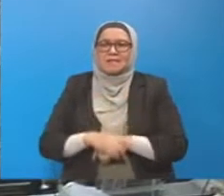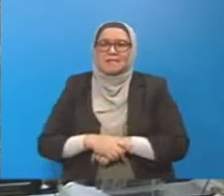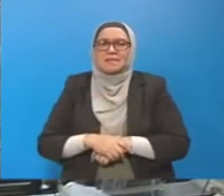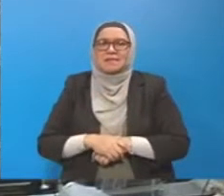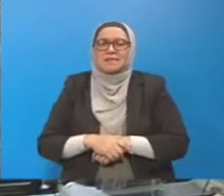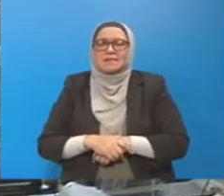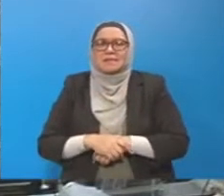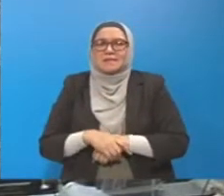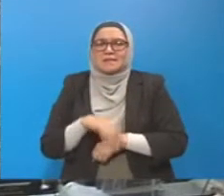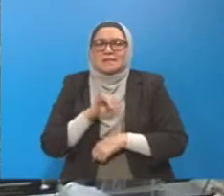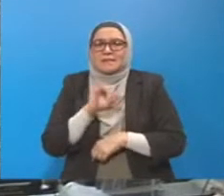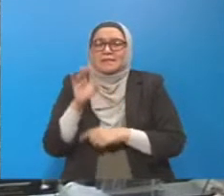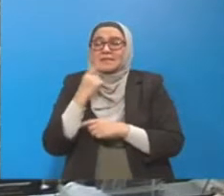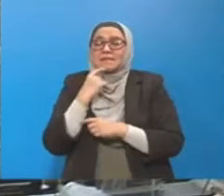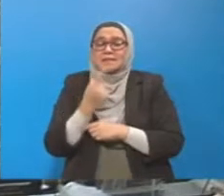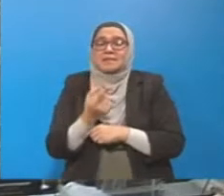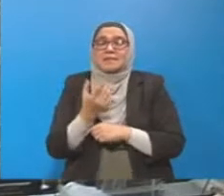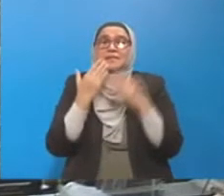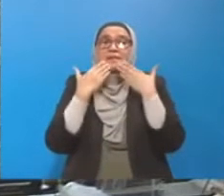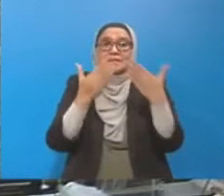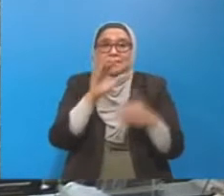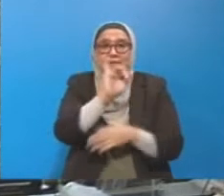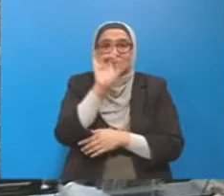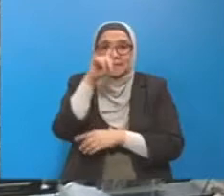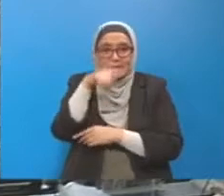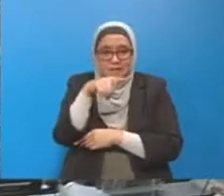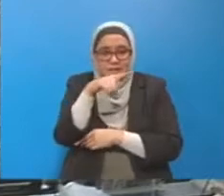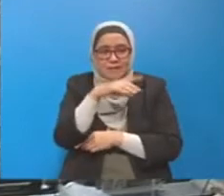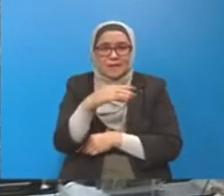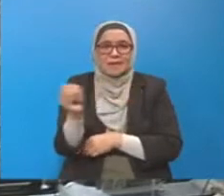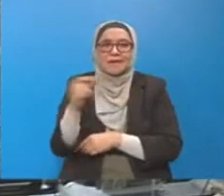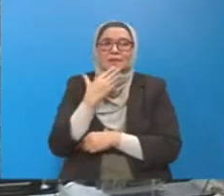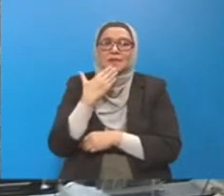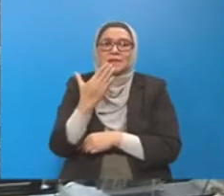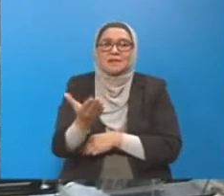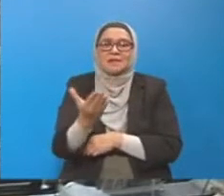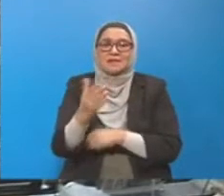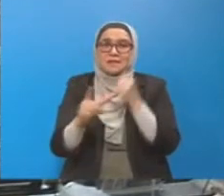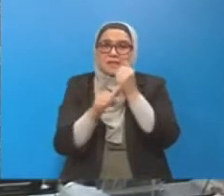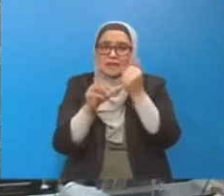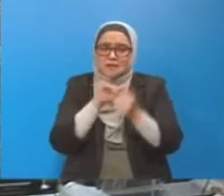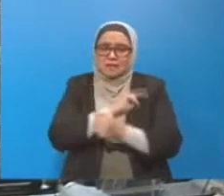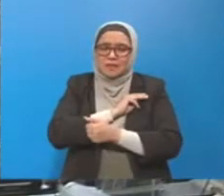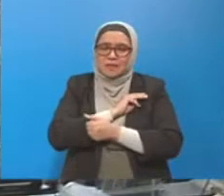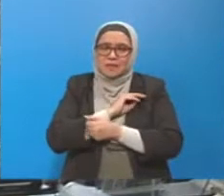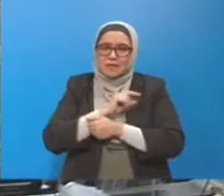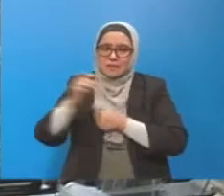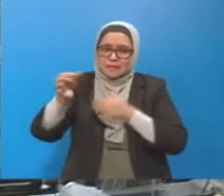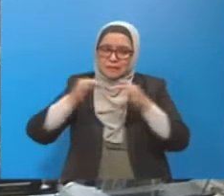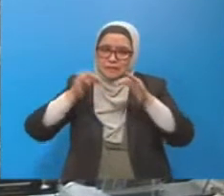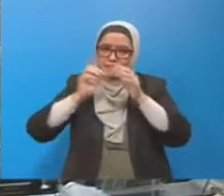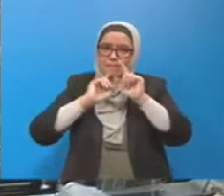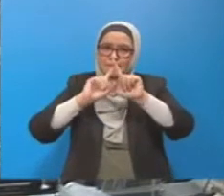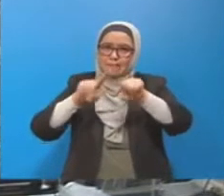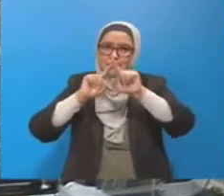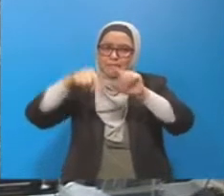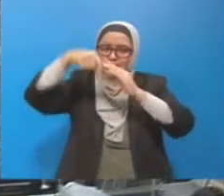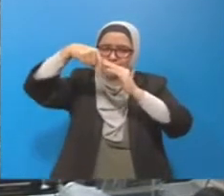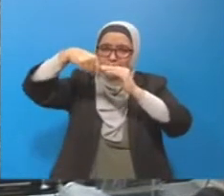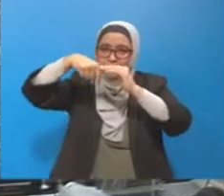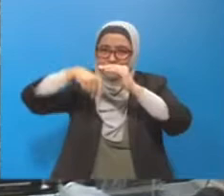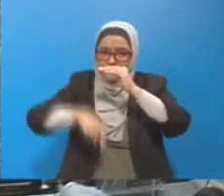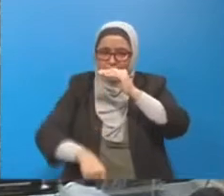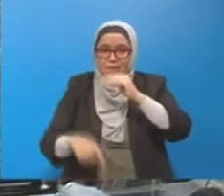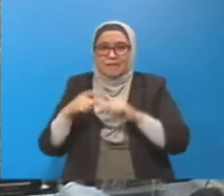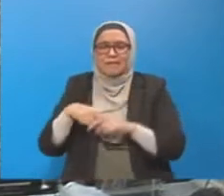kasih kepada umatnya malam Tri yang mempunyai jawaban yang panjang lebar soal tempat saya Hai apakah jaminan pekerjaan ataupun